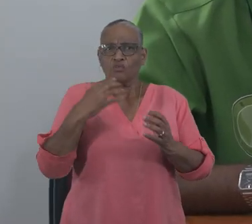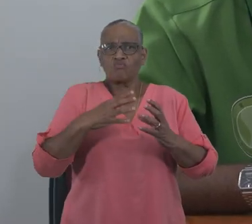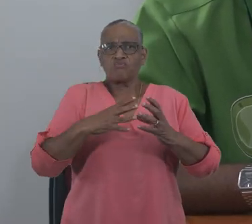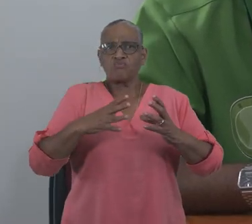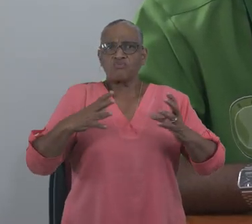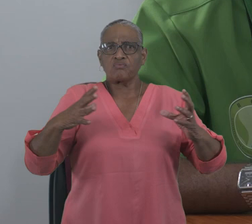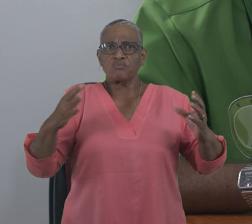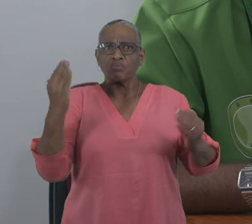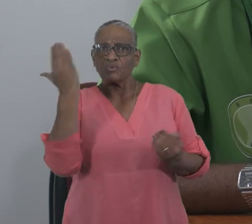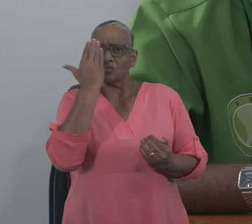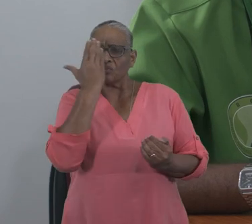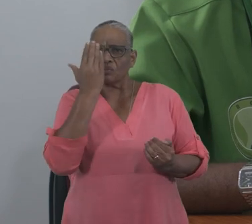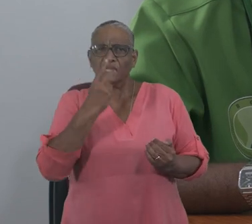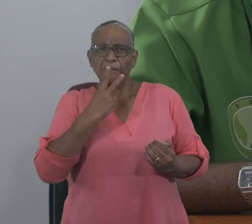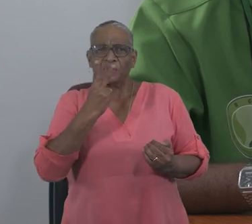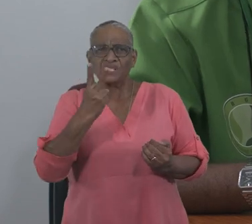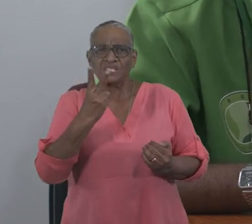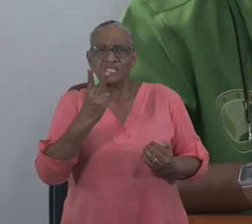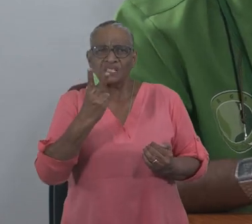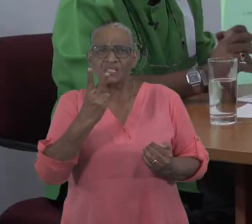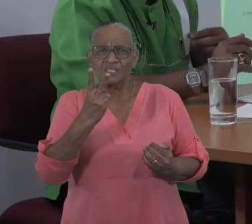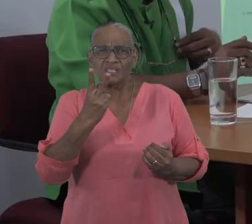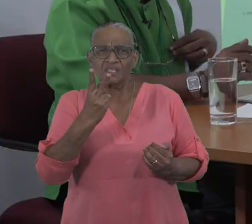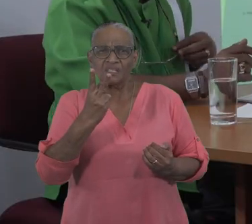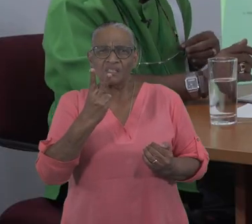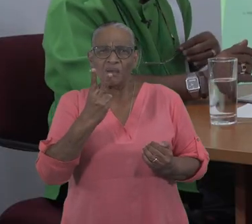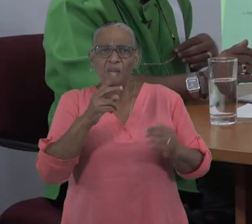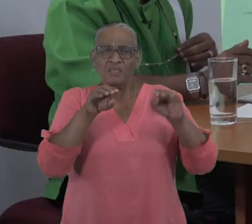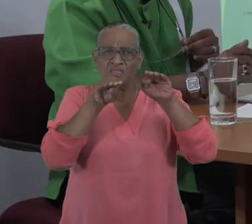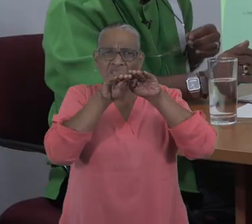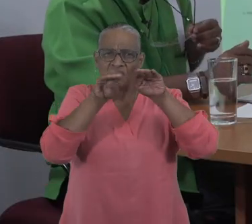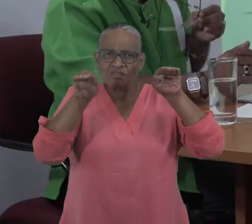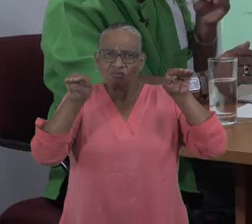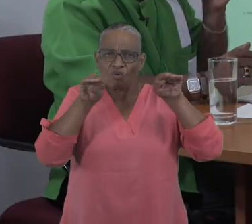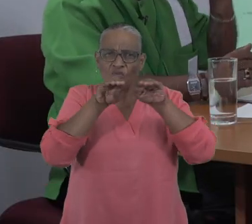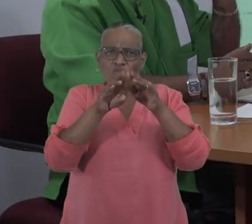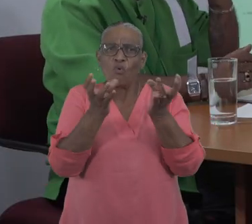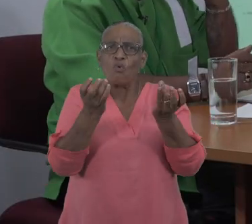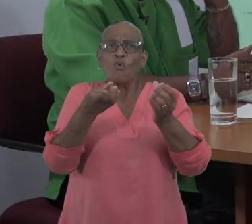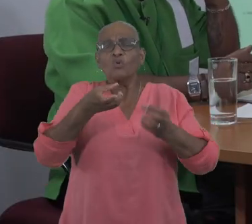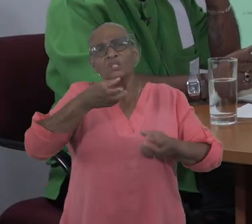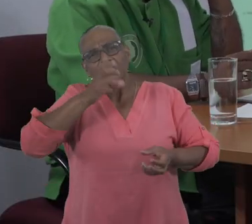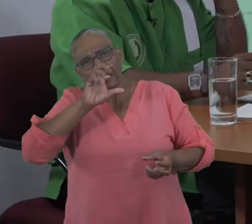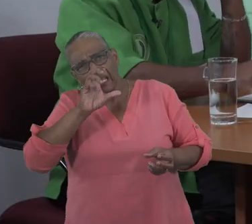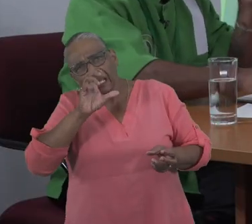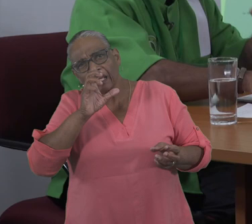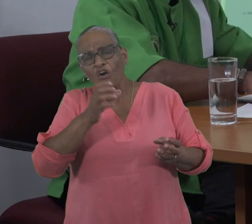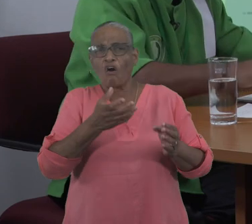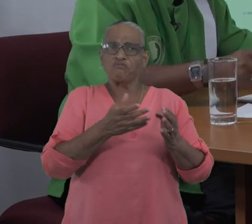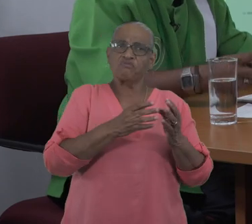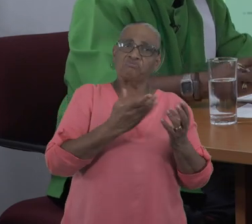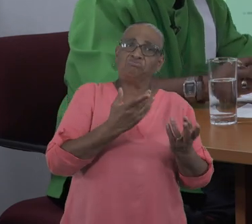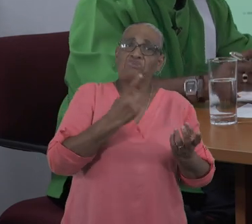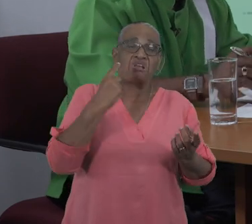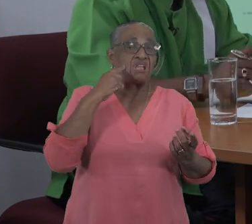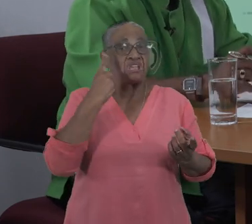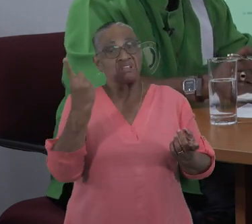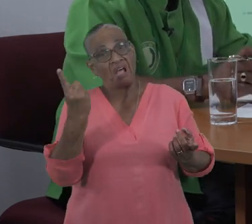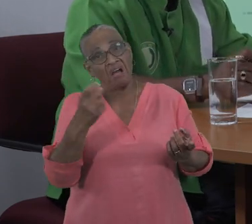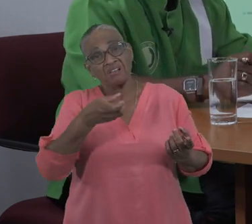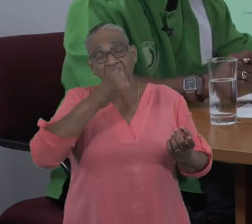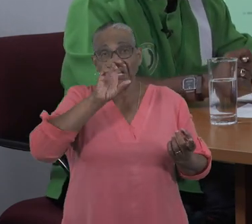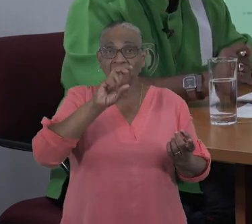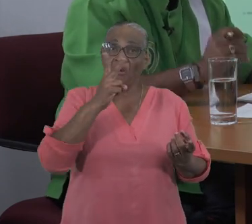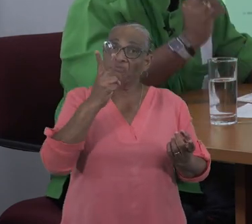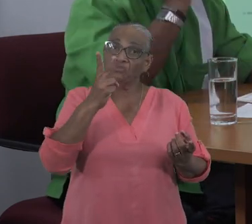enorme grote populatiestudie gedaan. En wat blijkt? Eigenlijk, op elk niveau, hoe je drinkt alcohol, of je nou sporadisch drinkt,